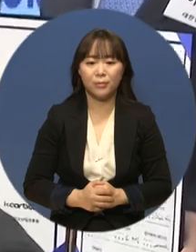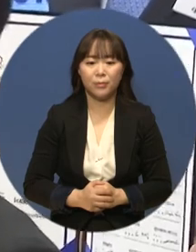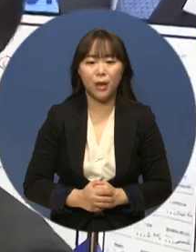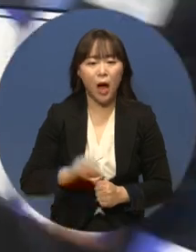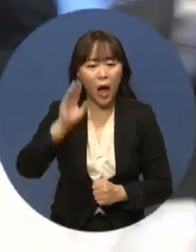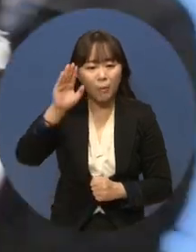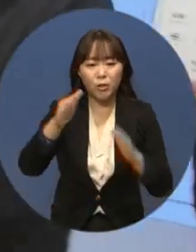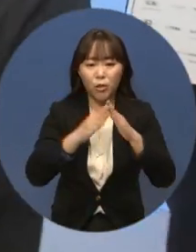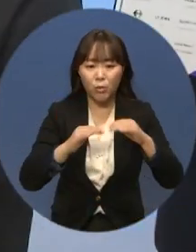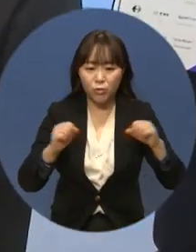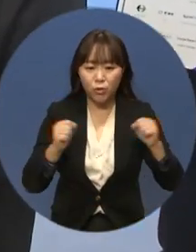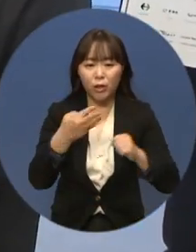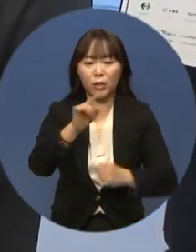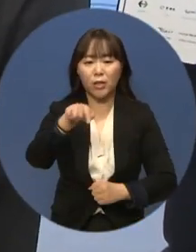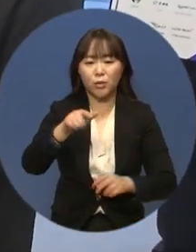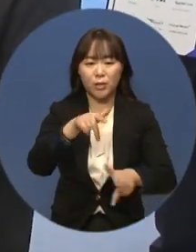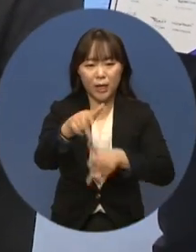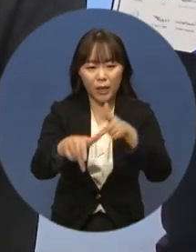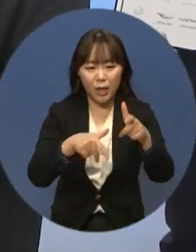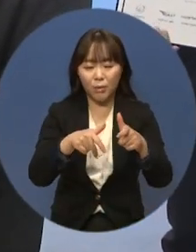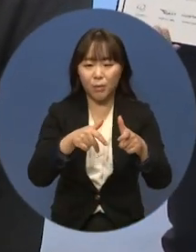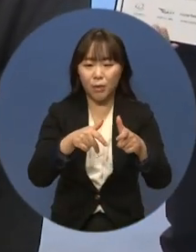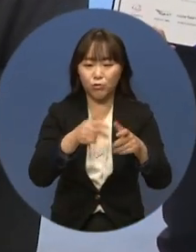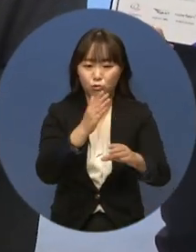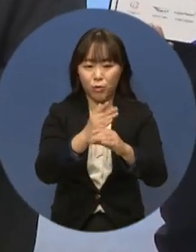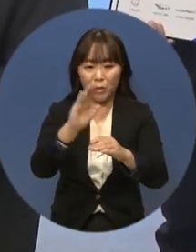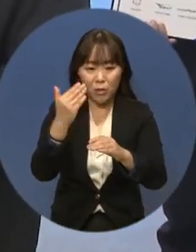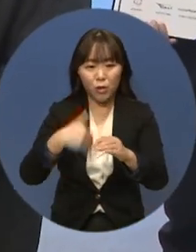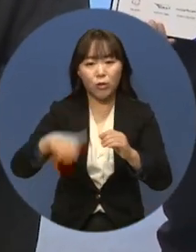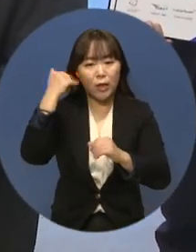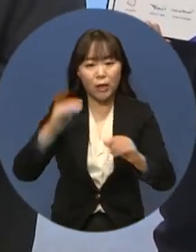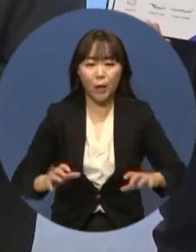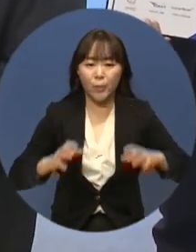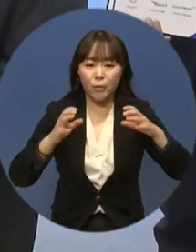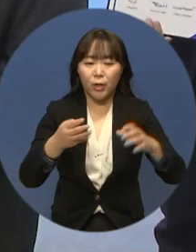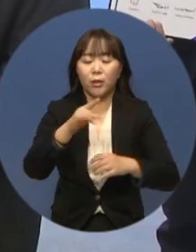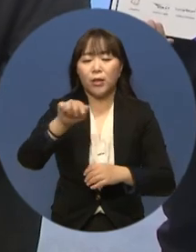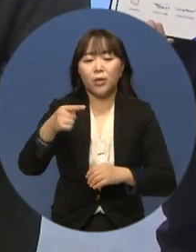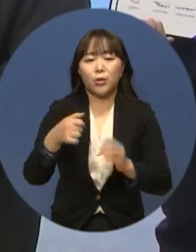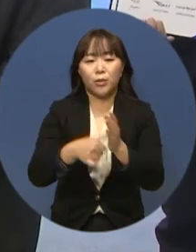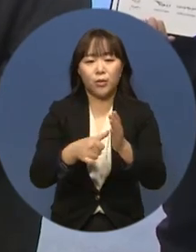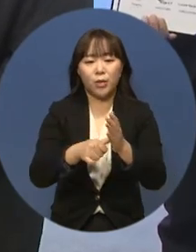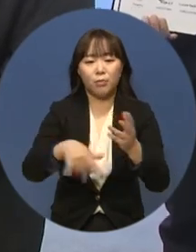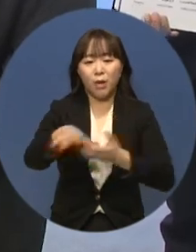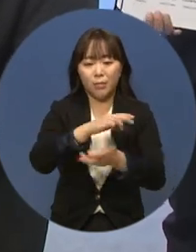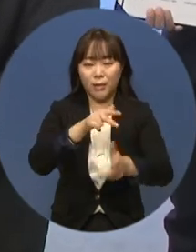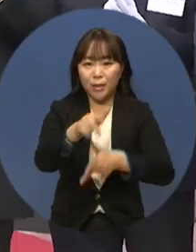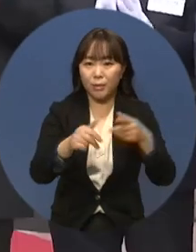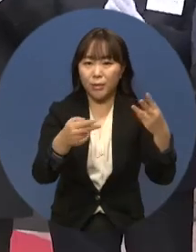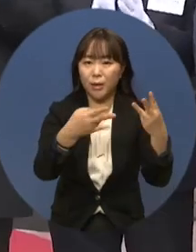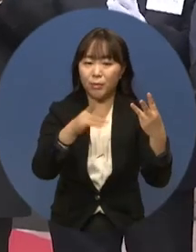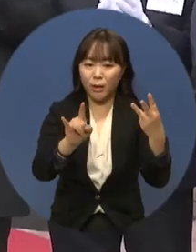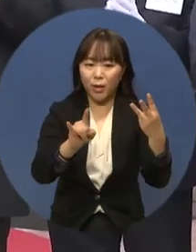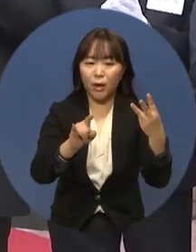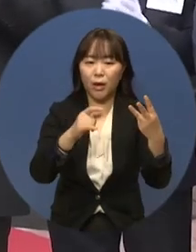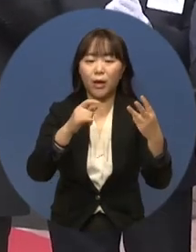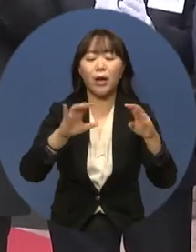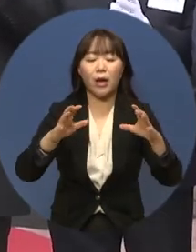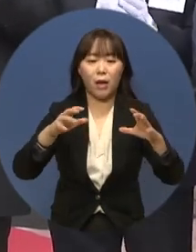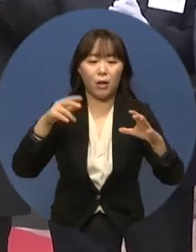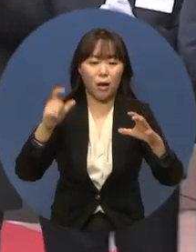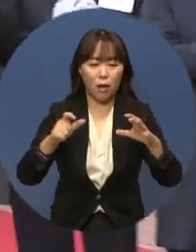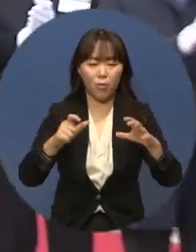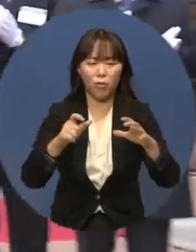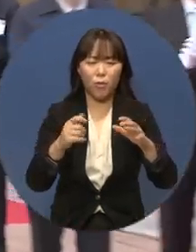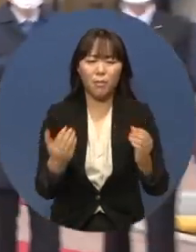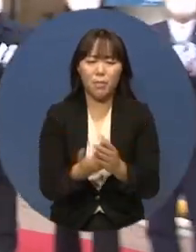앞으로 전라북도가 탄소산업의 메카가 되어 우리 대한민국을 탄소 소재 융복합 산업 3대 강국으로